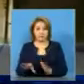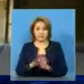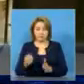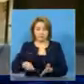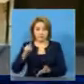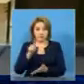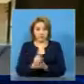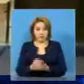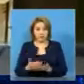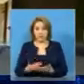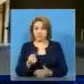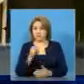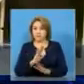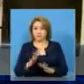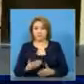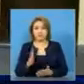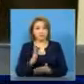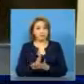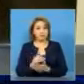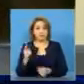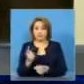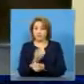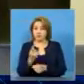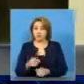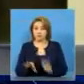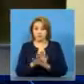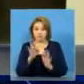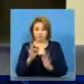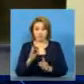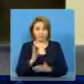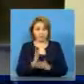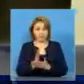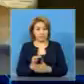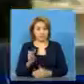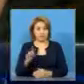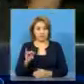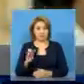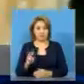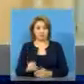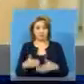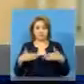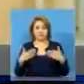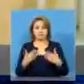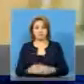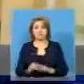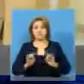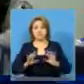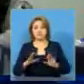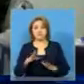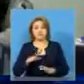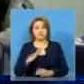гражданскую позицию немало. Среди них есть и те, кто впервые отдает свой голос. Анар Утигенова, здравствуйте. Расскажите свои